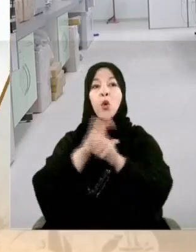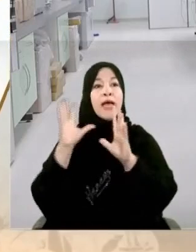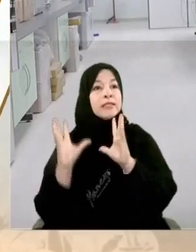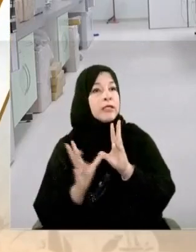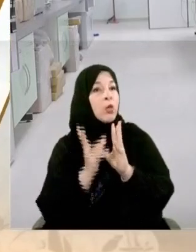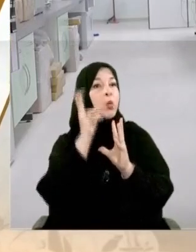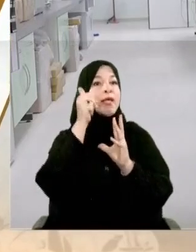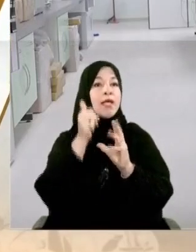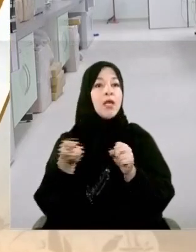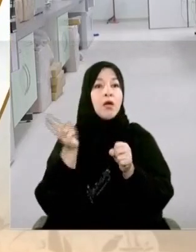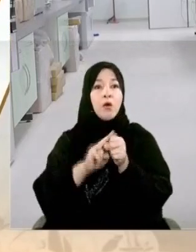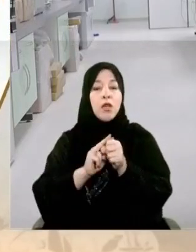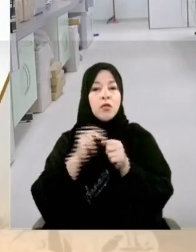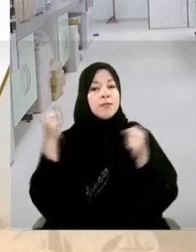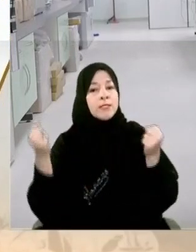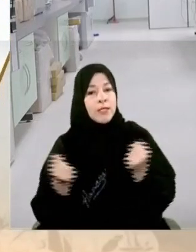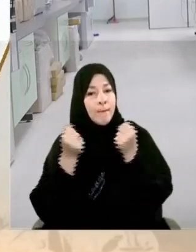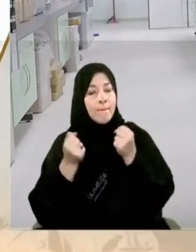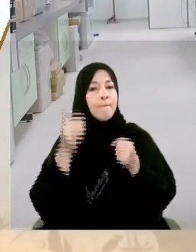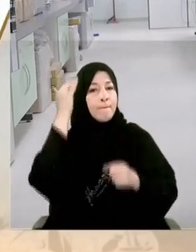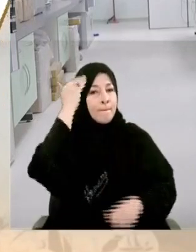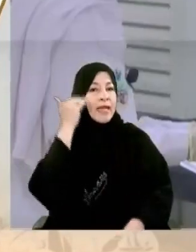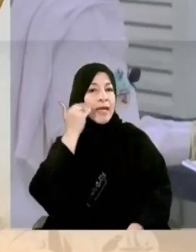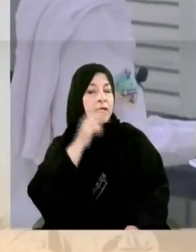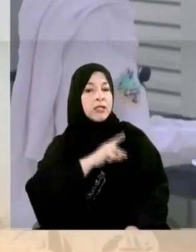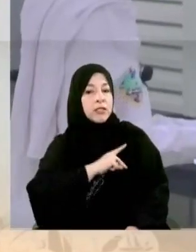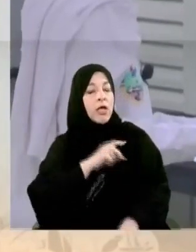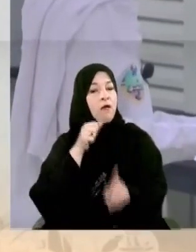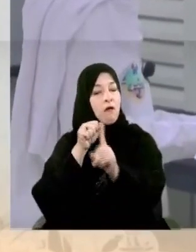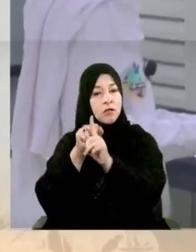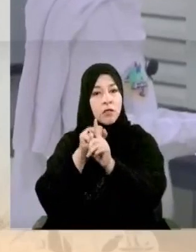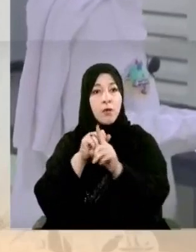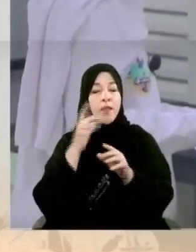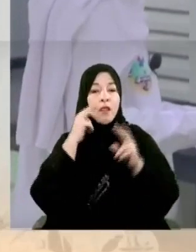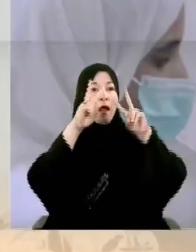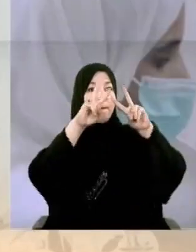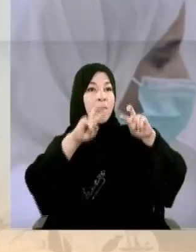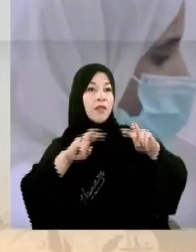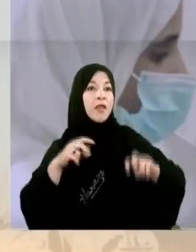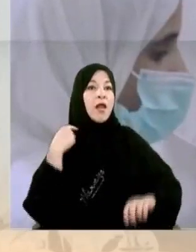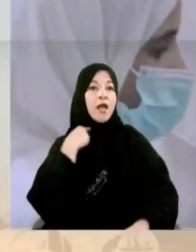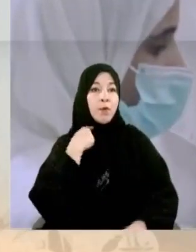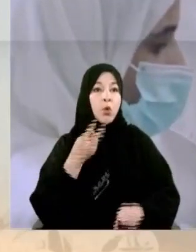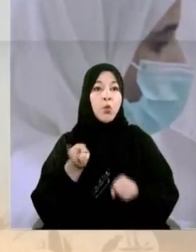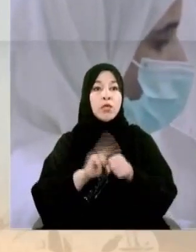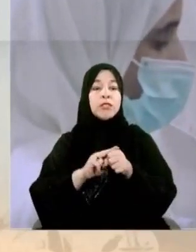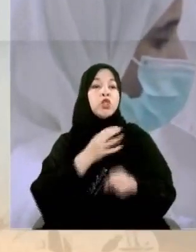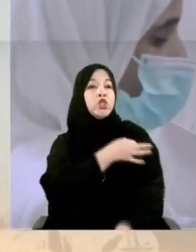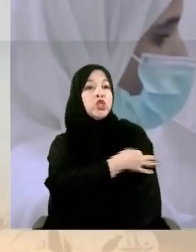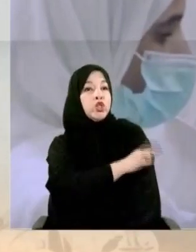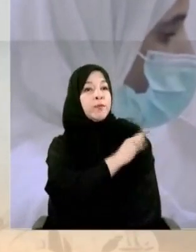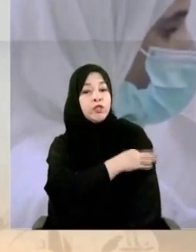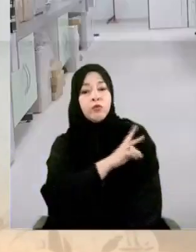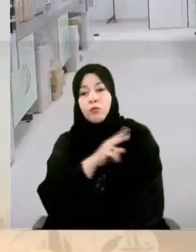وتطويرها وصقل قدرات الطالبات في هذه الجوانب، سواء كان في مهارات البحث العلمي، في التجريب، أيضا التعاون مع